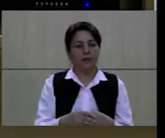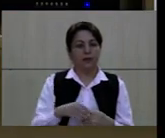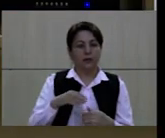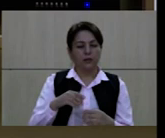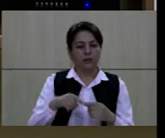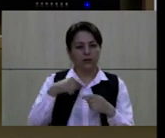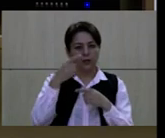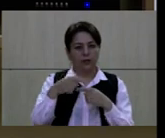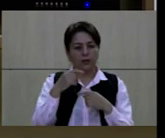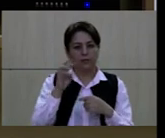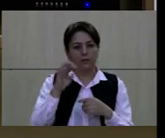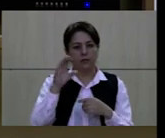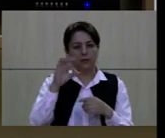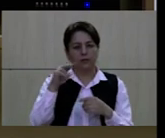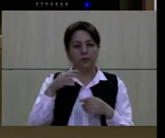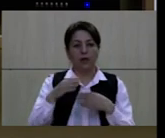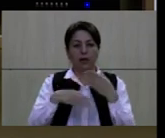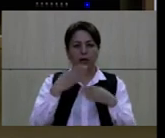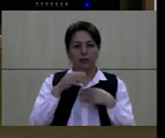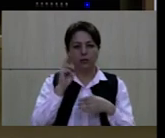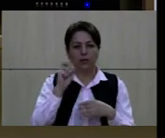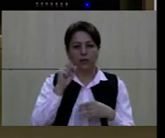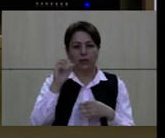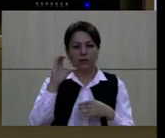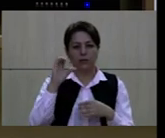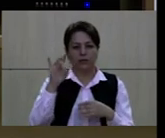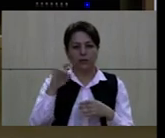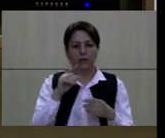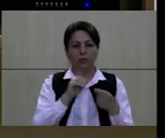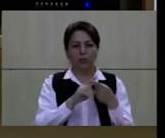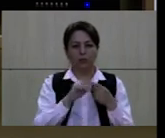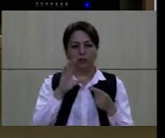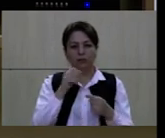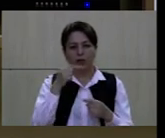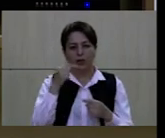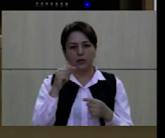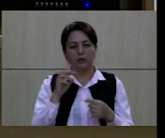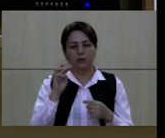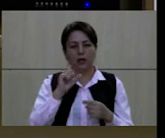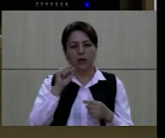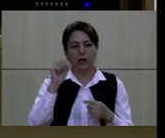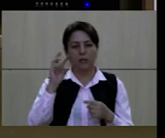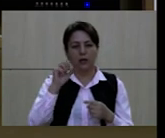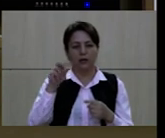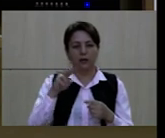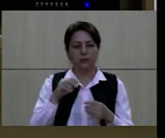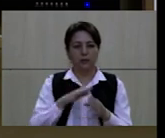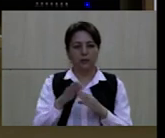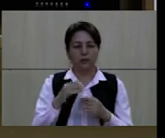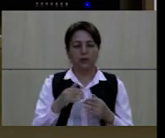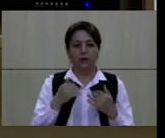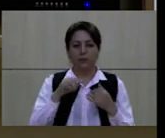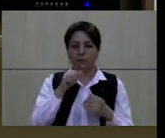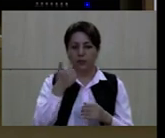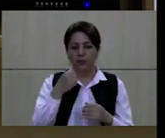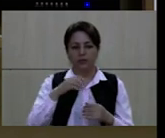misol. Endi esa aralash kasrlar ustida qo'shish va ayirish amalini bajaramiz. Keling, avval